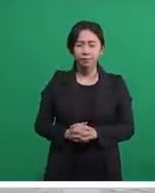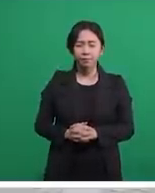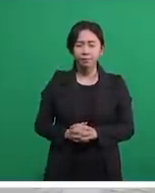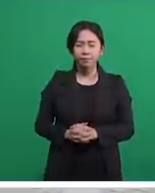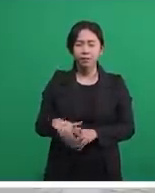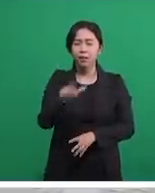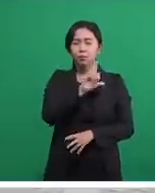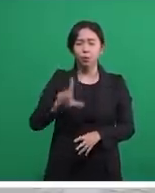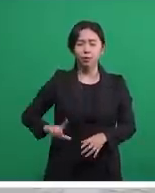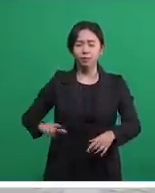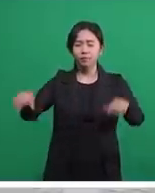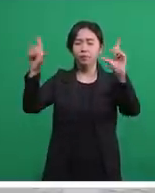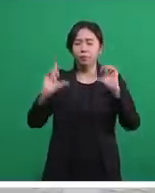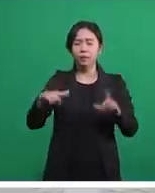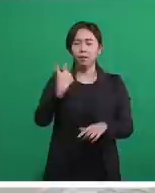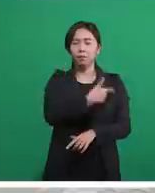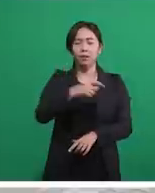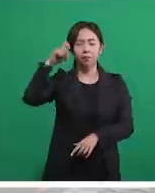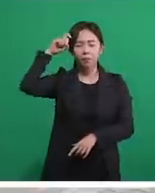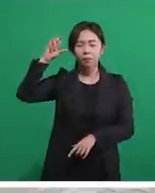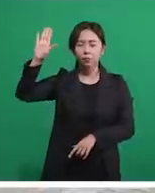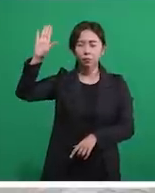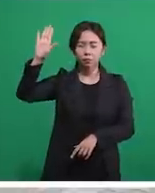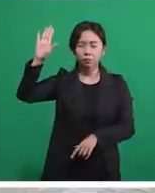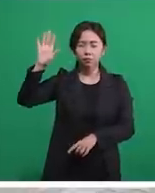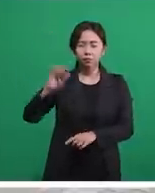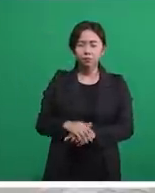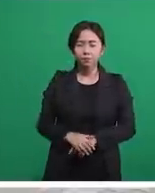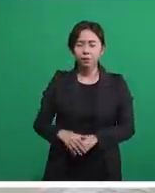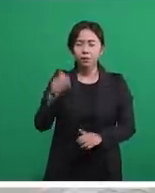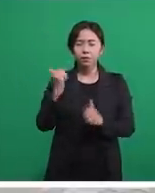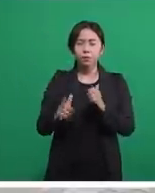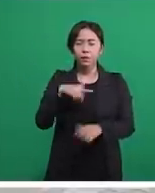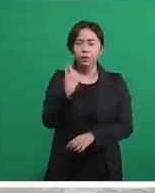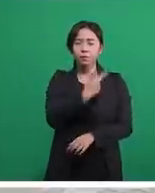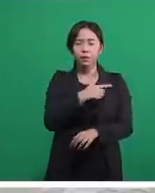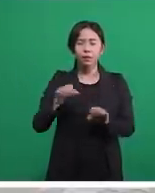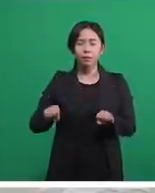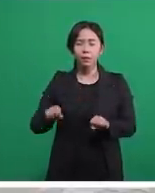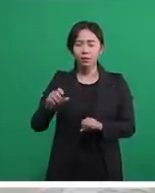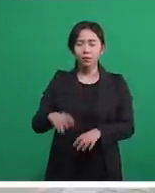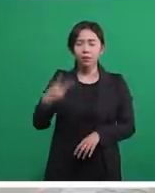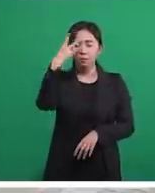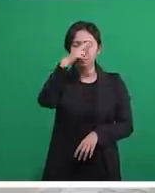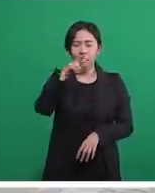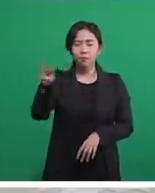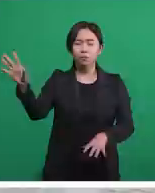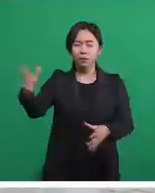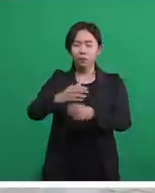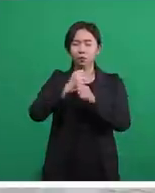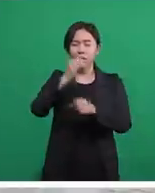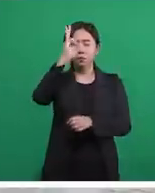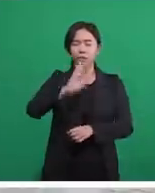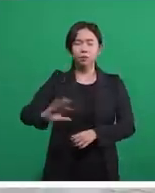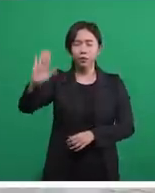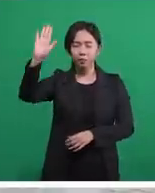Ya Tuhan, berikanlah kami hikmat-Mu agar kami dapat menemukan firman-Mu di